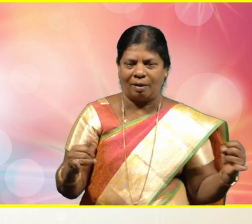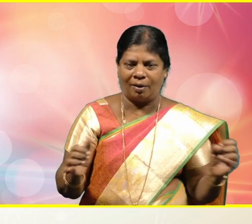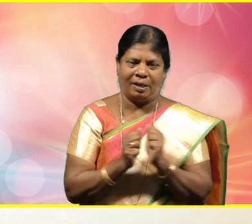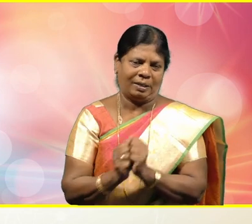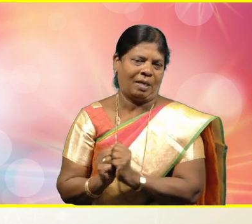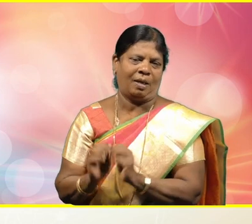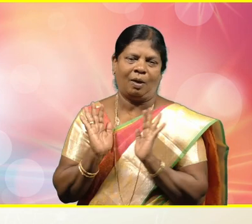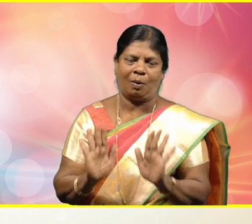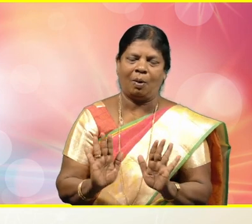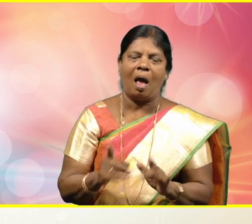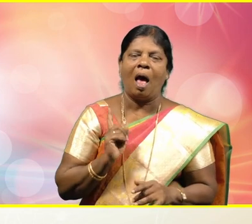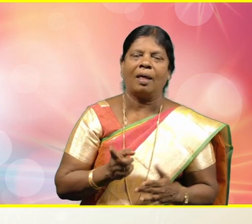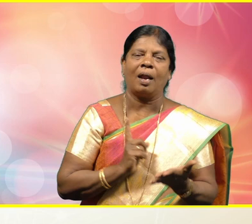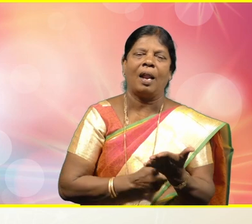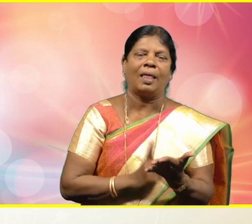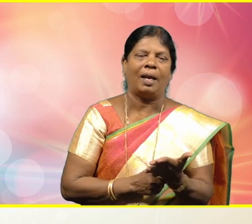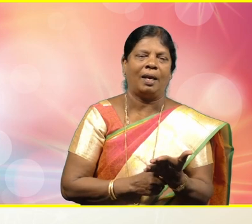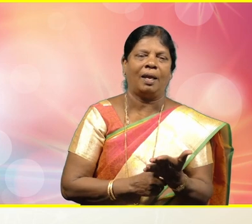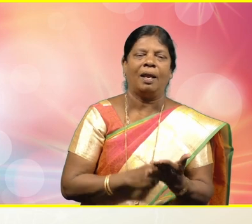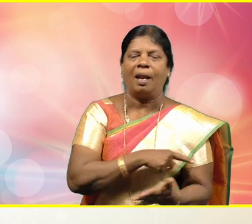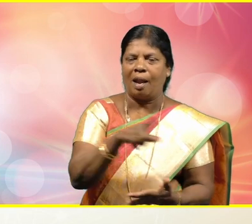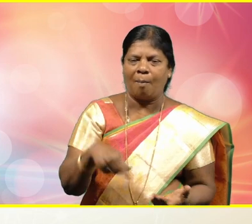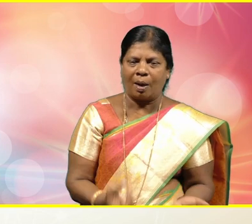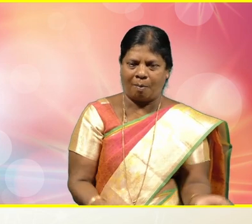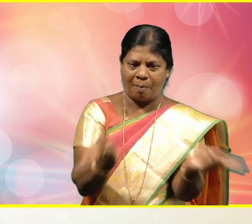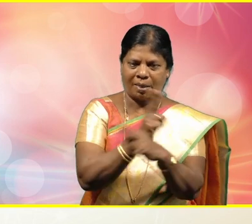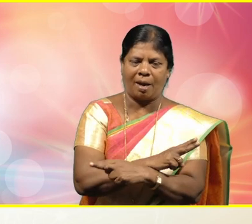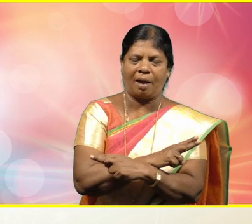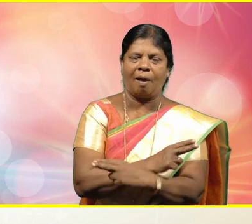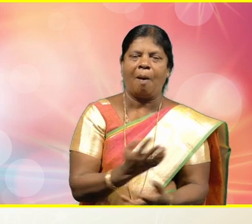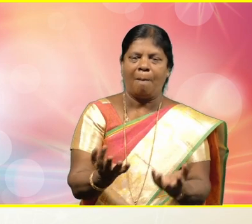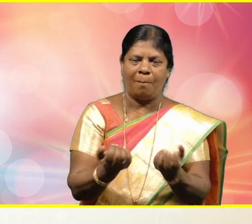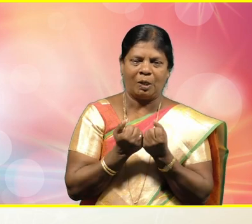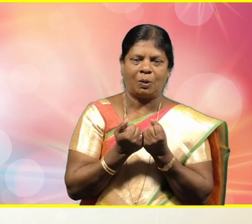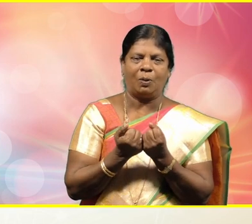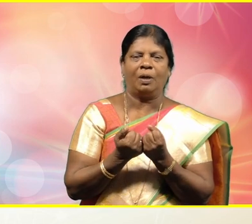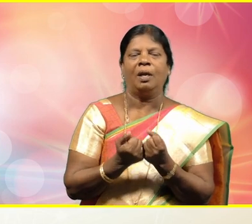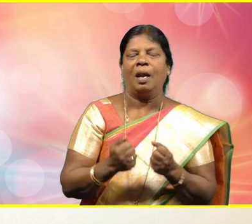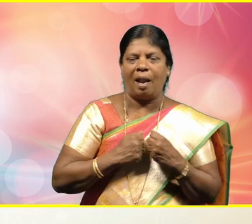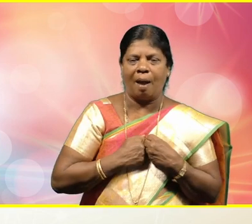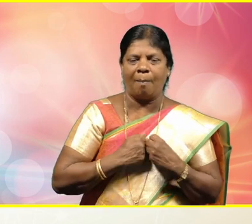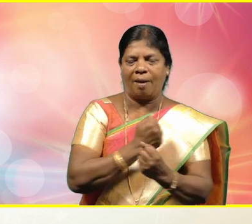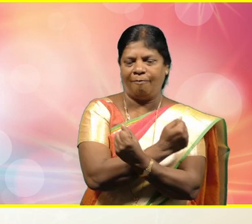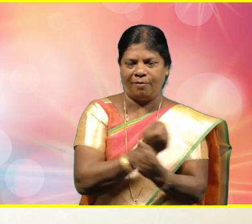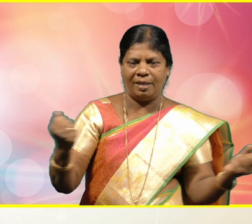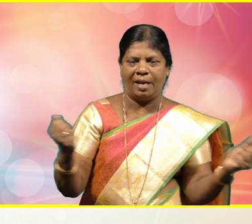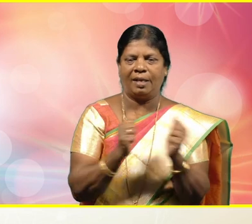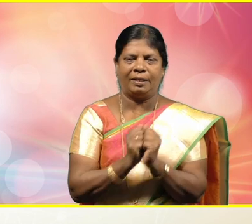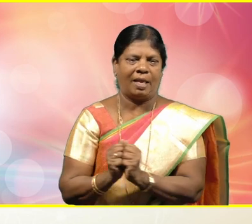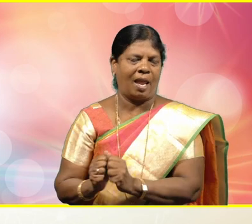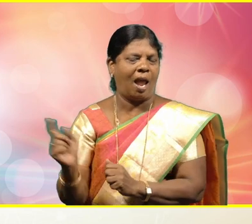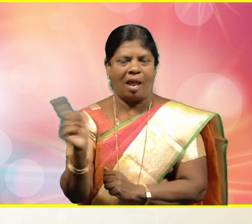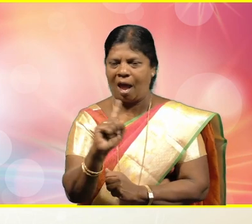எல்லாரும் செய்திருக்கிறோம். அதற்கான தண்டனையை நமக்கு பதிலாக பெற்றுக்கொண்டு நம்மை விடுதலை